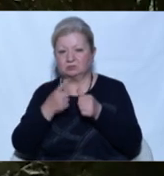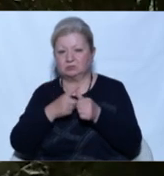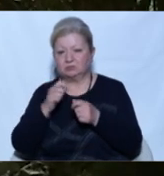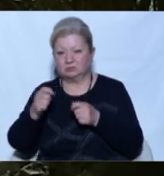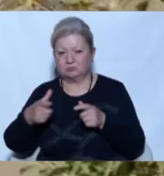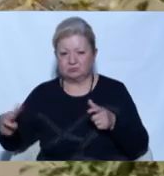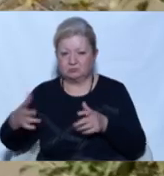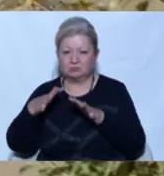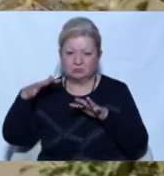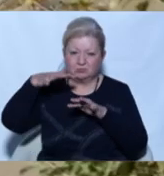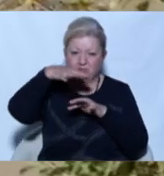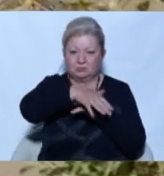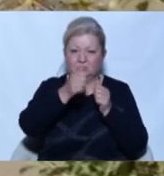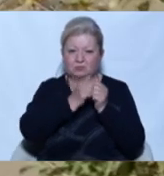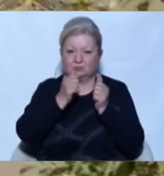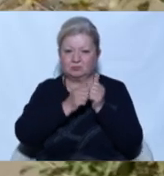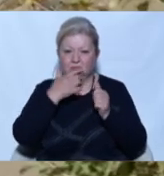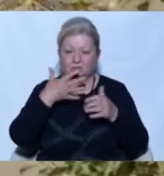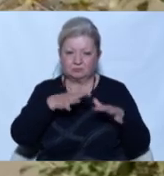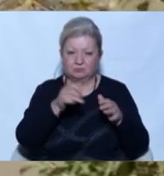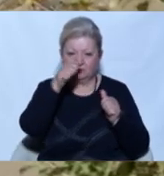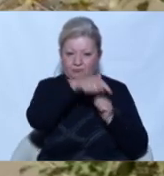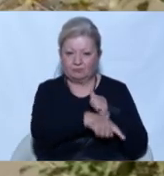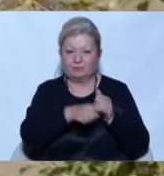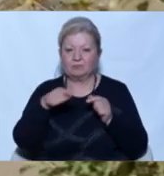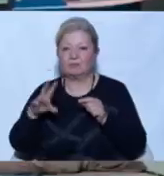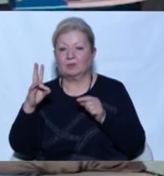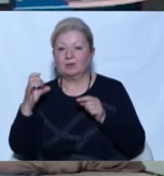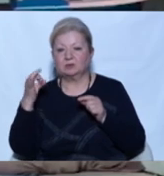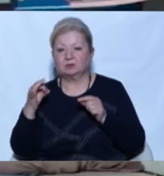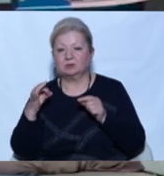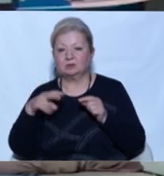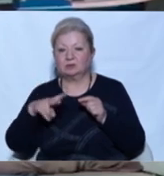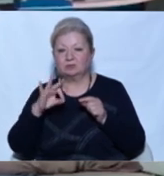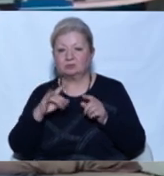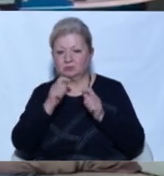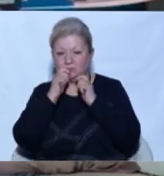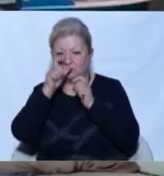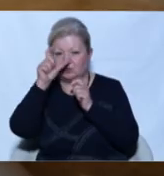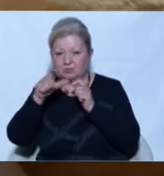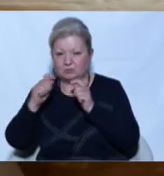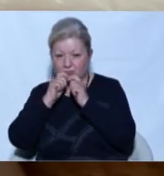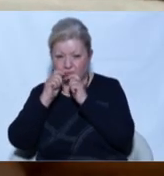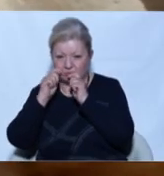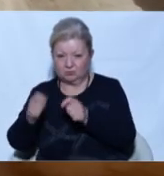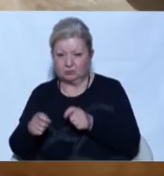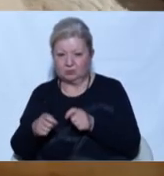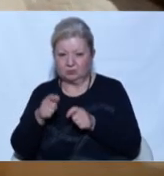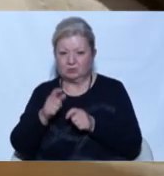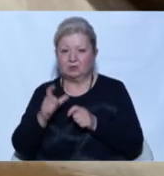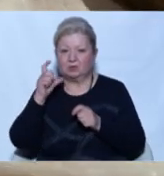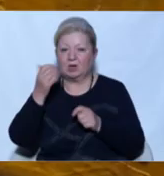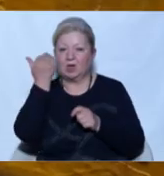და ჩაედინება ხმელთაშუა ზღვაში და ნილოსი, რომელმაც მისცა კაცობრიობა საჩუქარი, რომელსაც ჰქვია